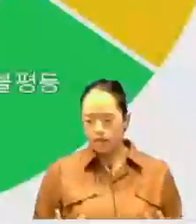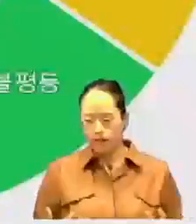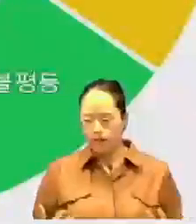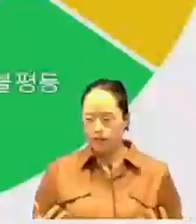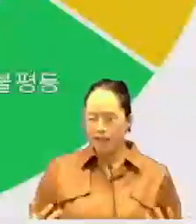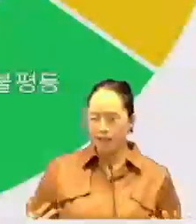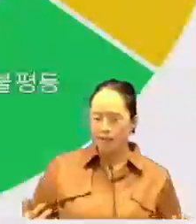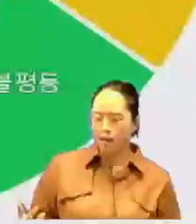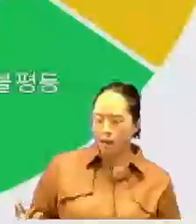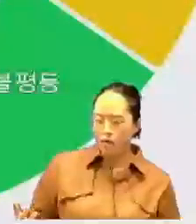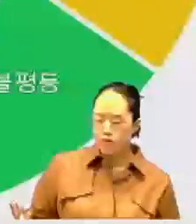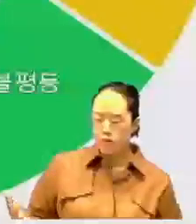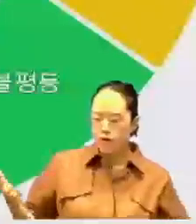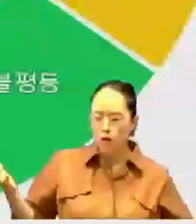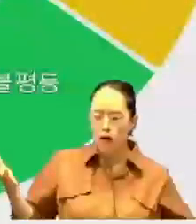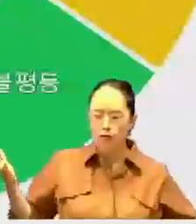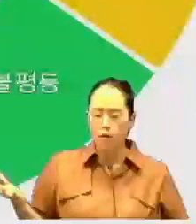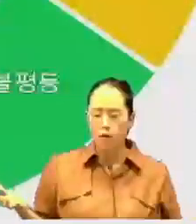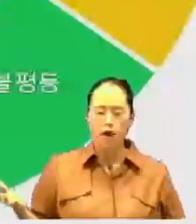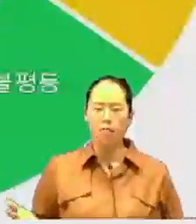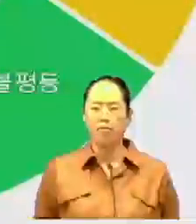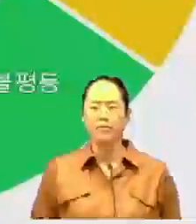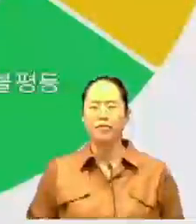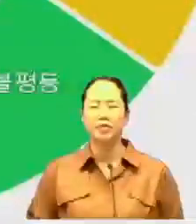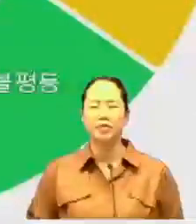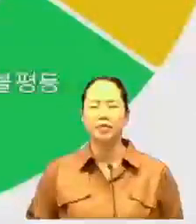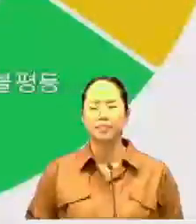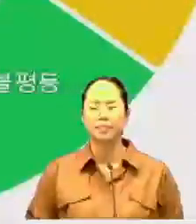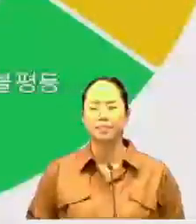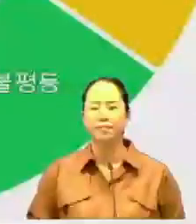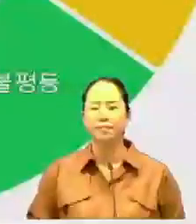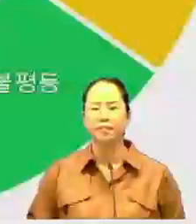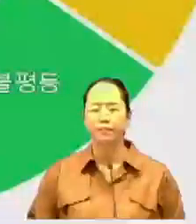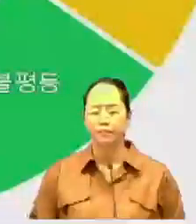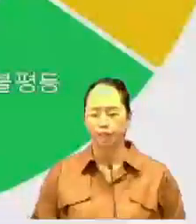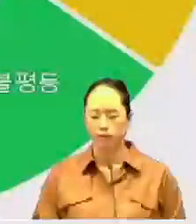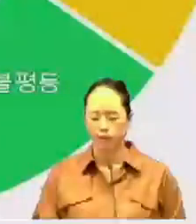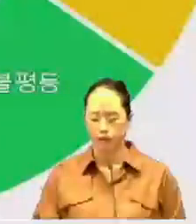魂的话，如果我们跟动物一样的话，那我们就没有任何的问题。